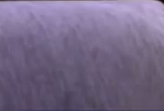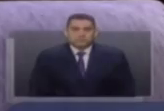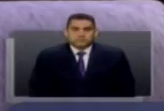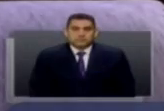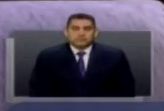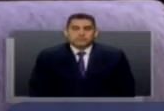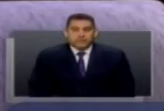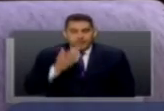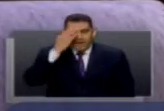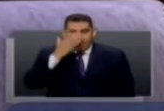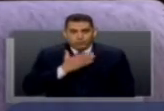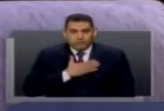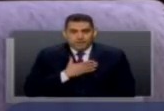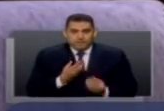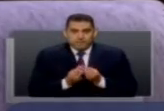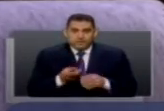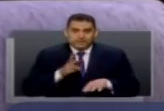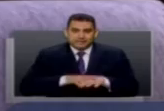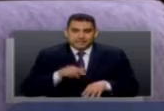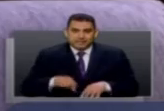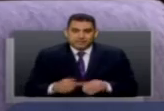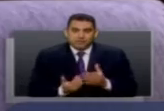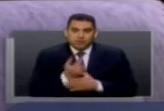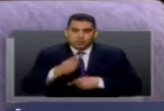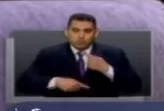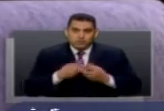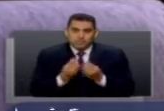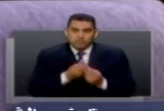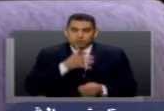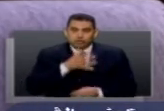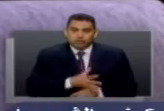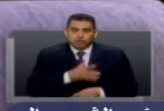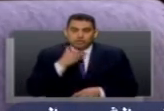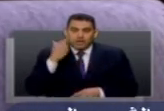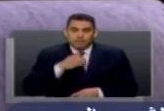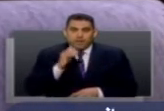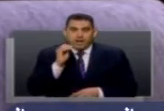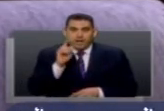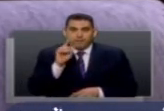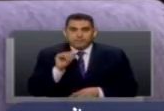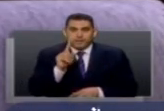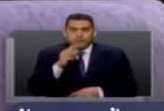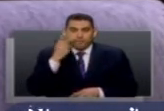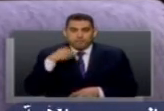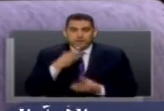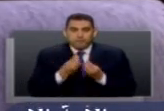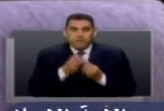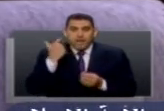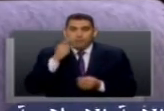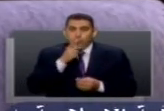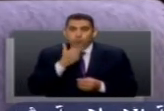اهلا وسهلا بحضراتكم مره اخرى نواصل حواري مع فضيله الدعيه الاسلامي الحبيب علي الجفري وما طرحه احمد الحرقان